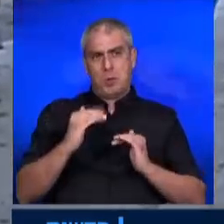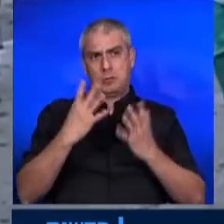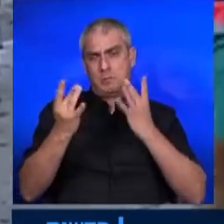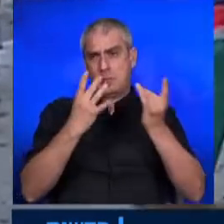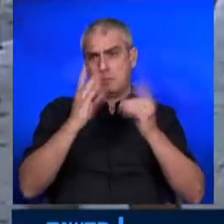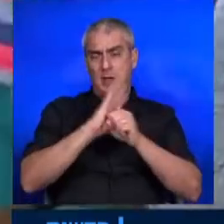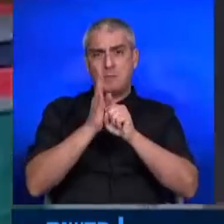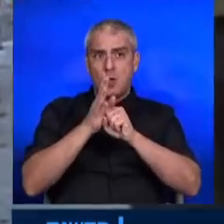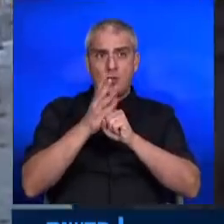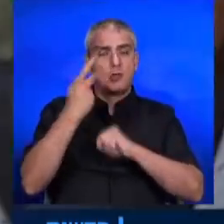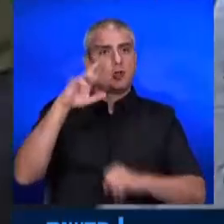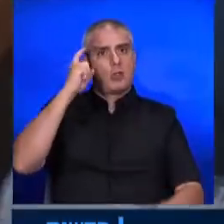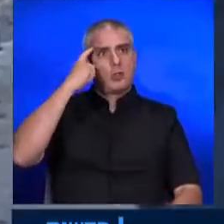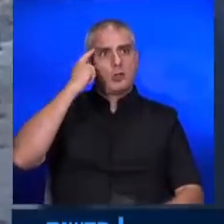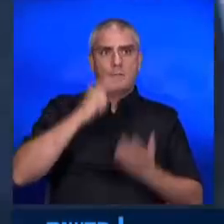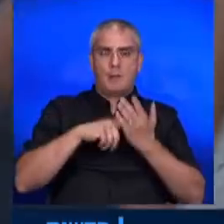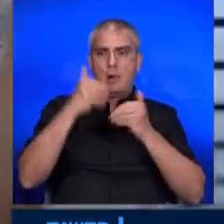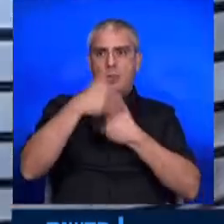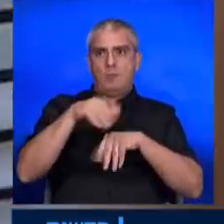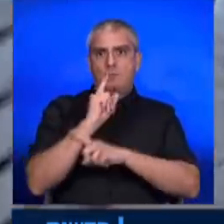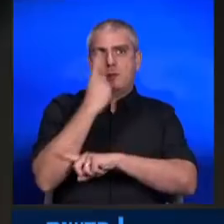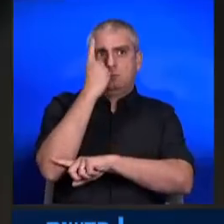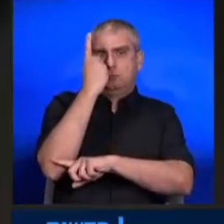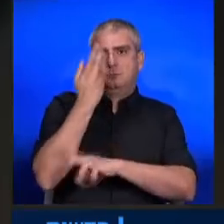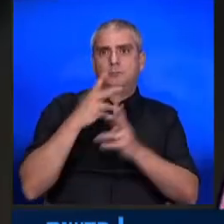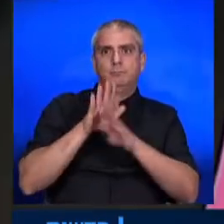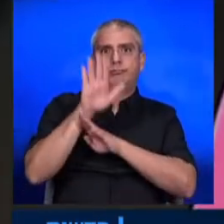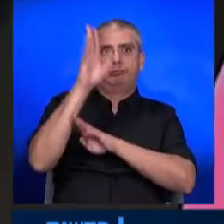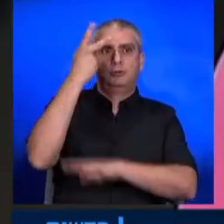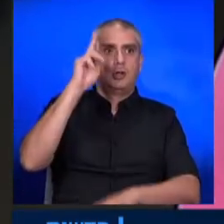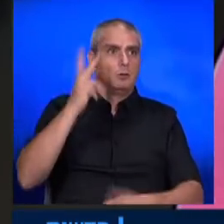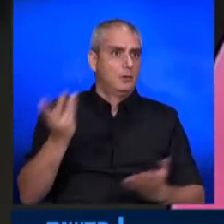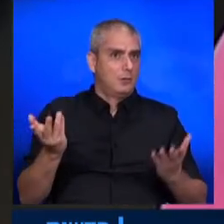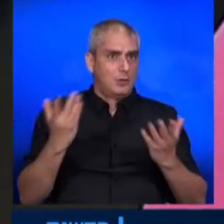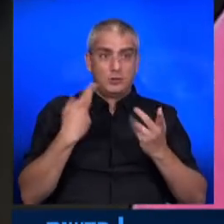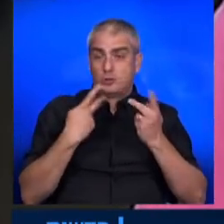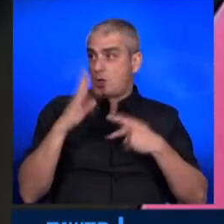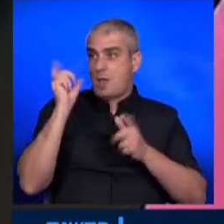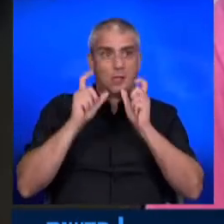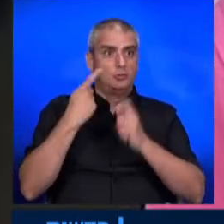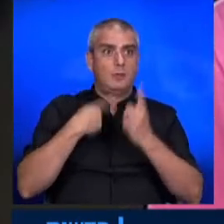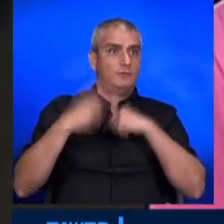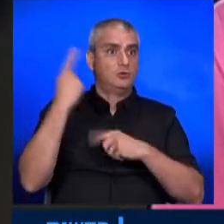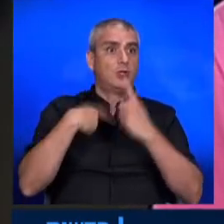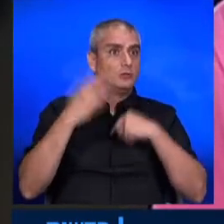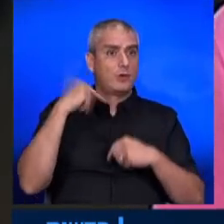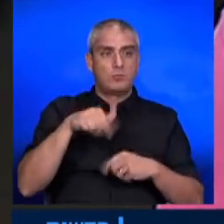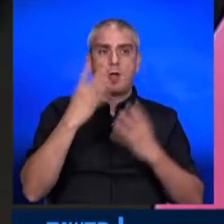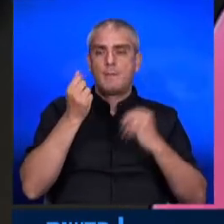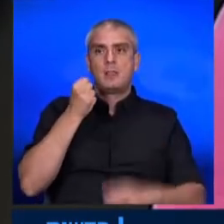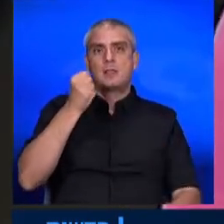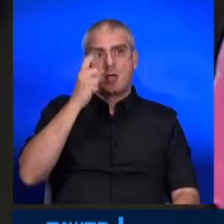ויותר ממספר המובטלים. שרק ממשיך לעלות. Muchos menos que el año pasado, sí, el año pasado sobre estas fechas ya había muchísimos por